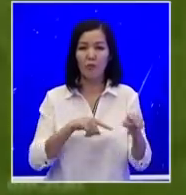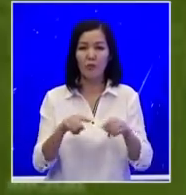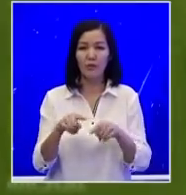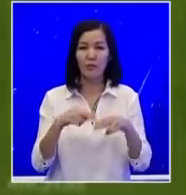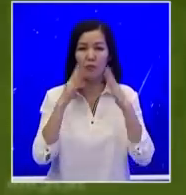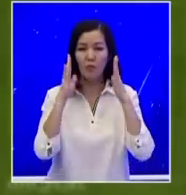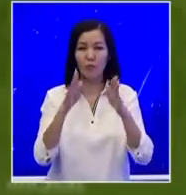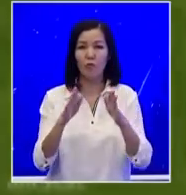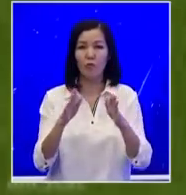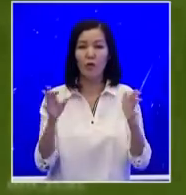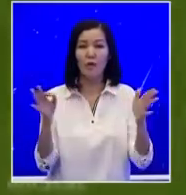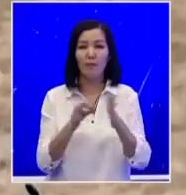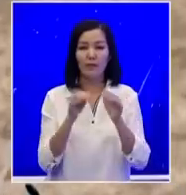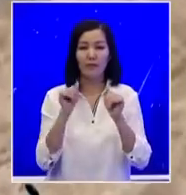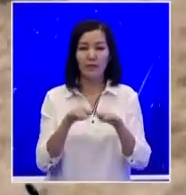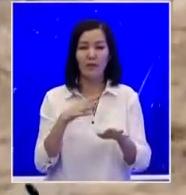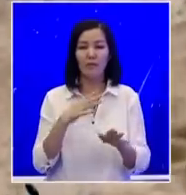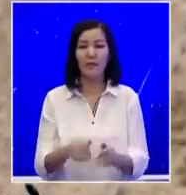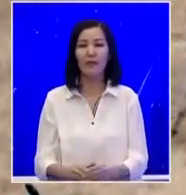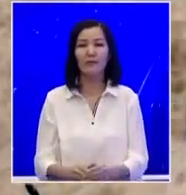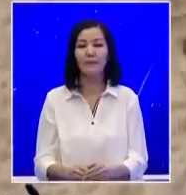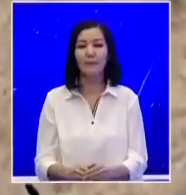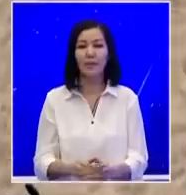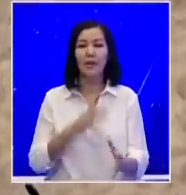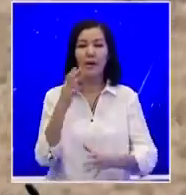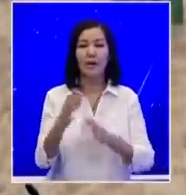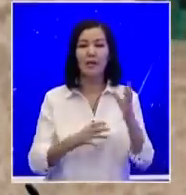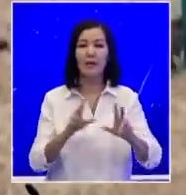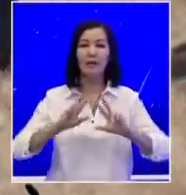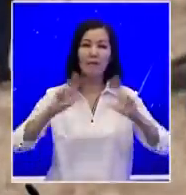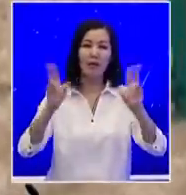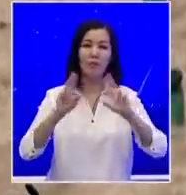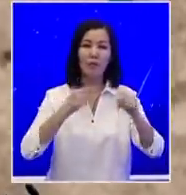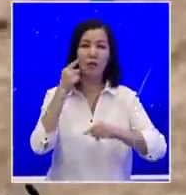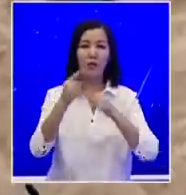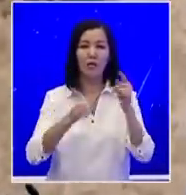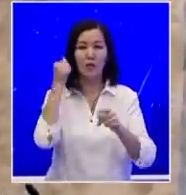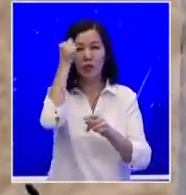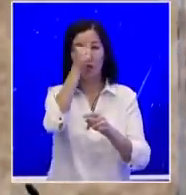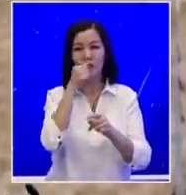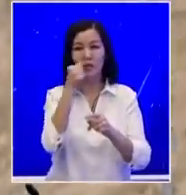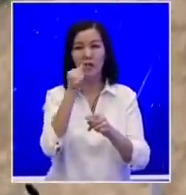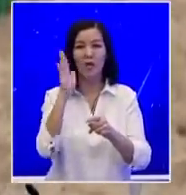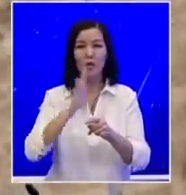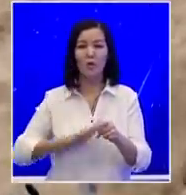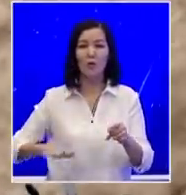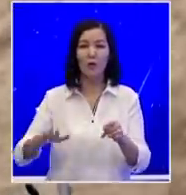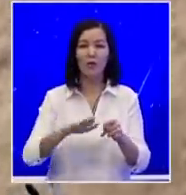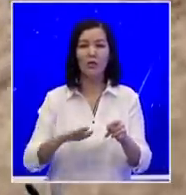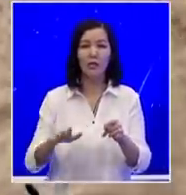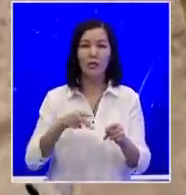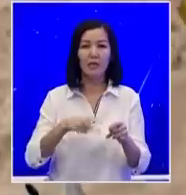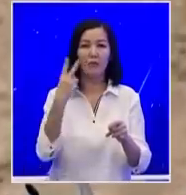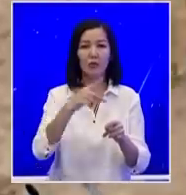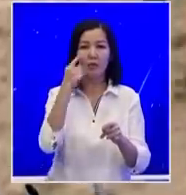көңіл бөлу мақсатында қабылдаған. Халықаралық волейбол федерациясы келер жылы өтетін жағажай волейболынан әлем чемпионатын